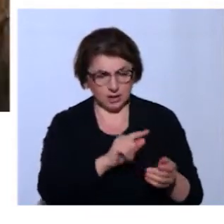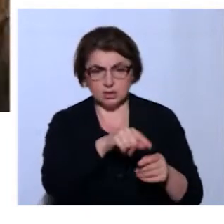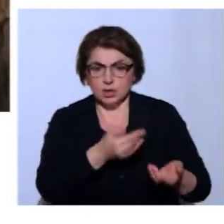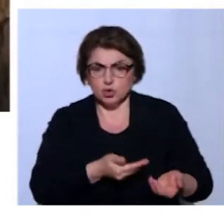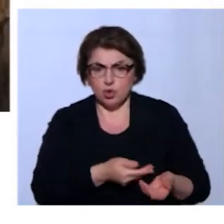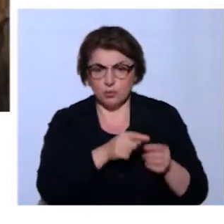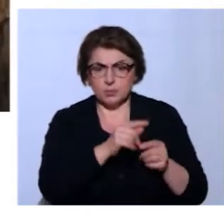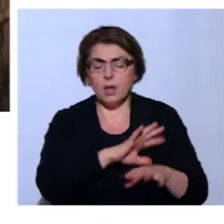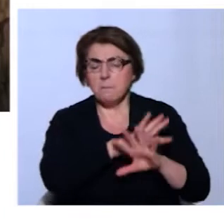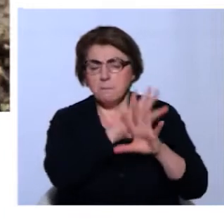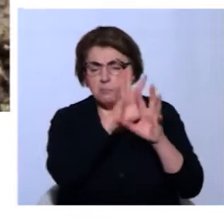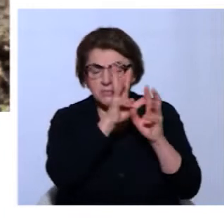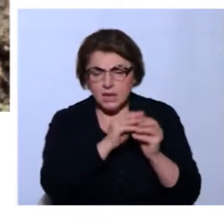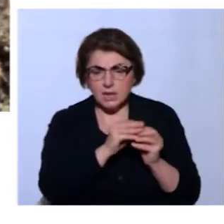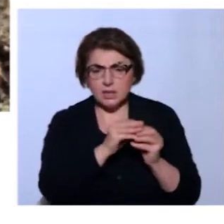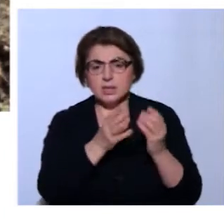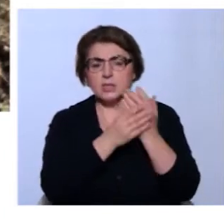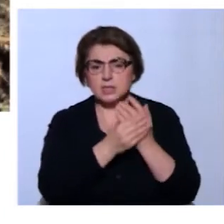ან სხეულის რაღაც ნაწილით